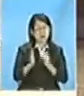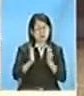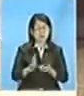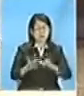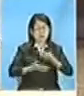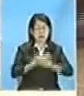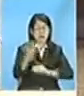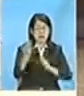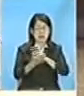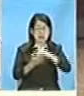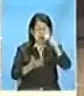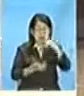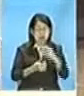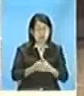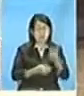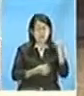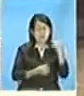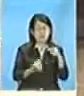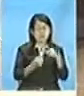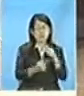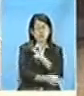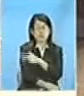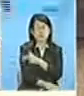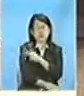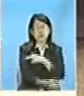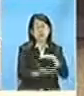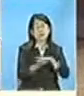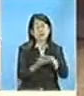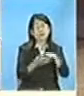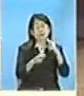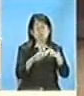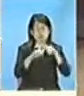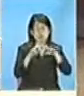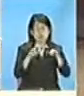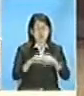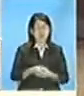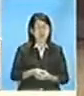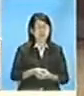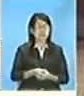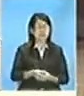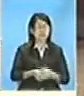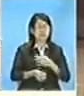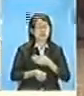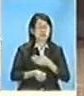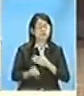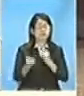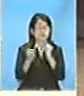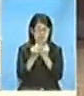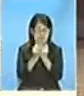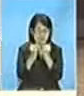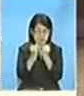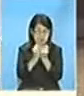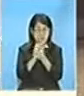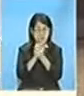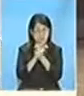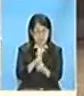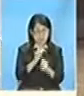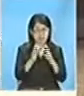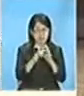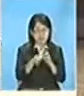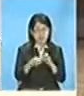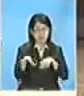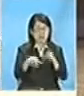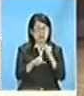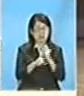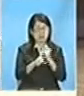ร.กันตทีสุภมงคลขออภัยที่ต้องเอ่ยนามท่านดังนั้นจึงมีความถนัดในงานด้านต่างประเทศ